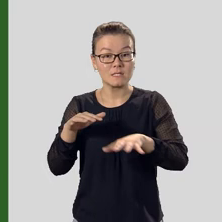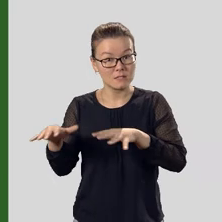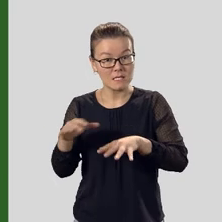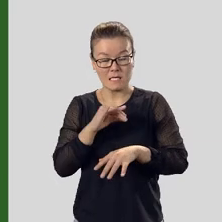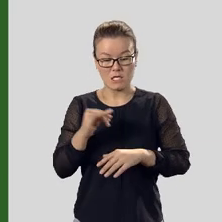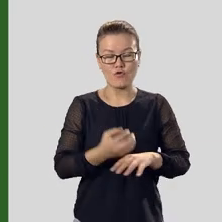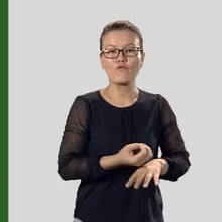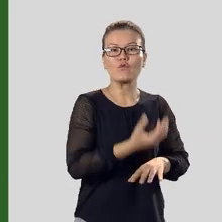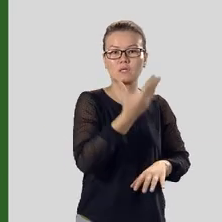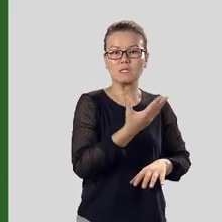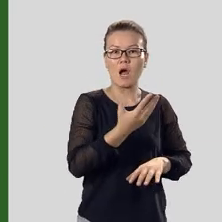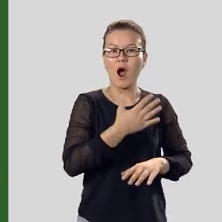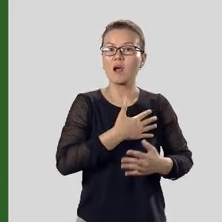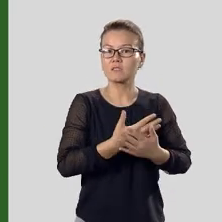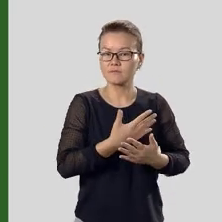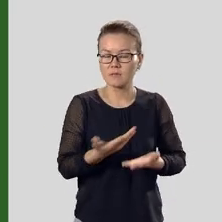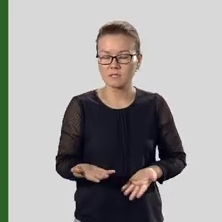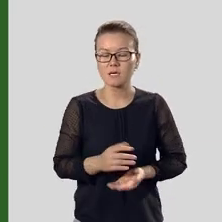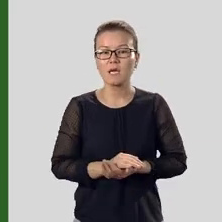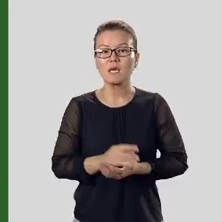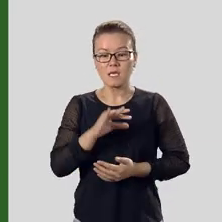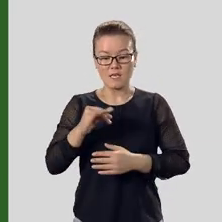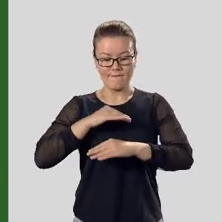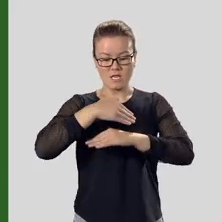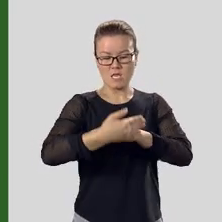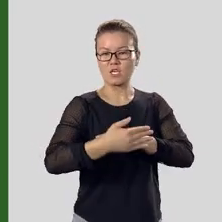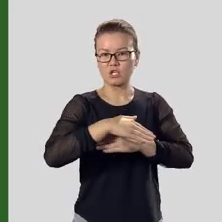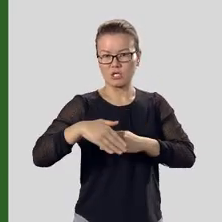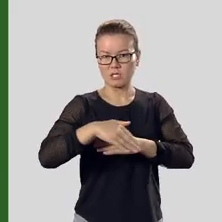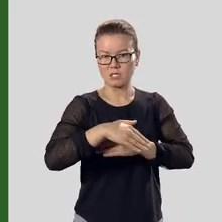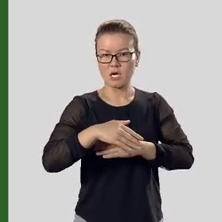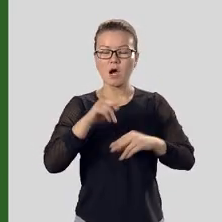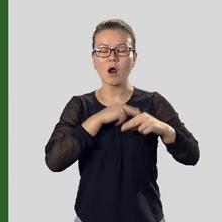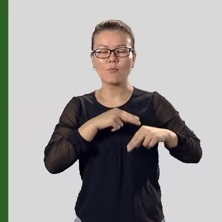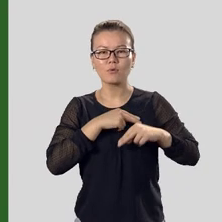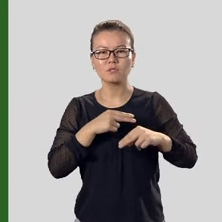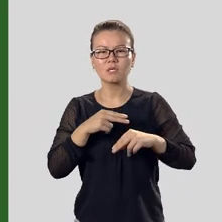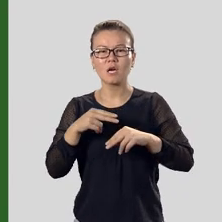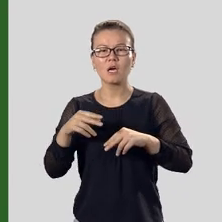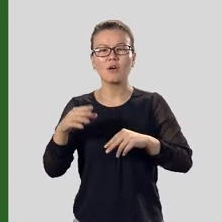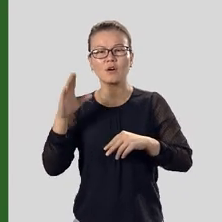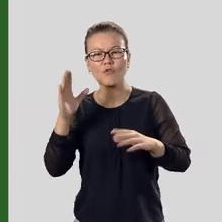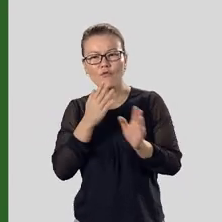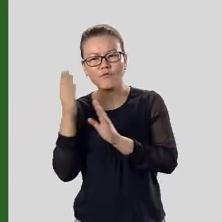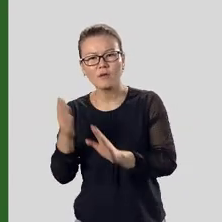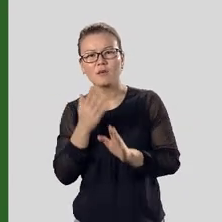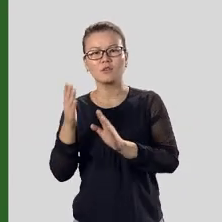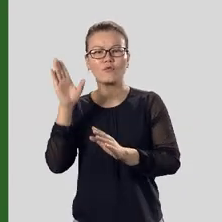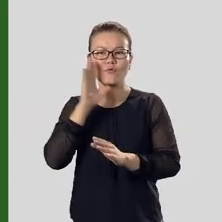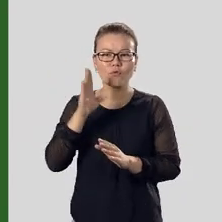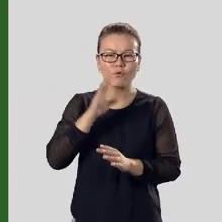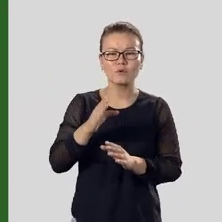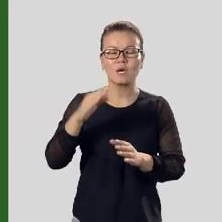и вулканической активности, и внешних сил – работа текущих вод, ветра, подземных